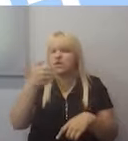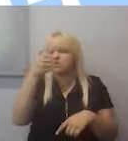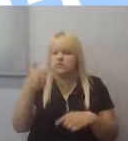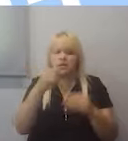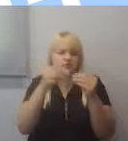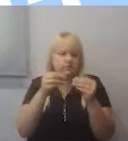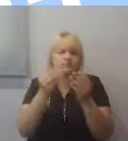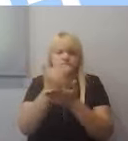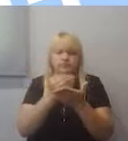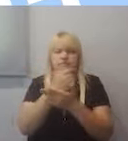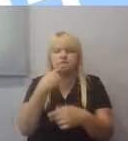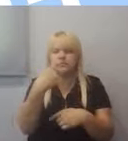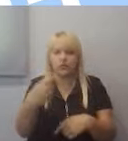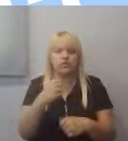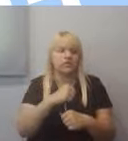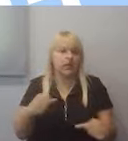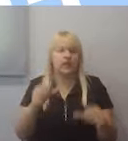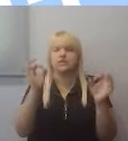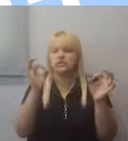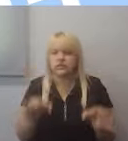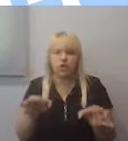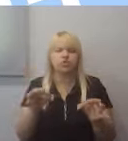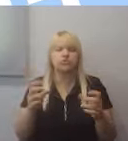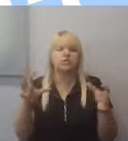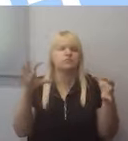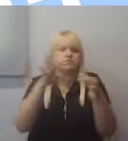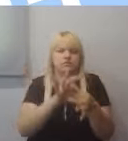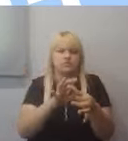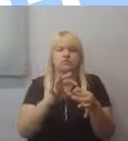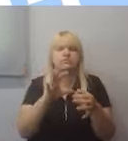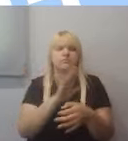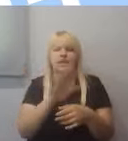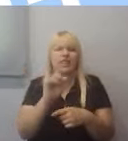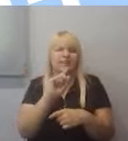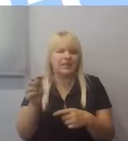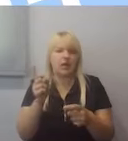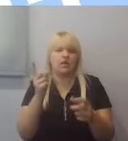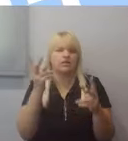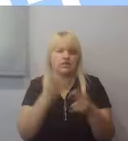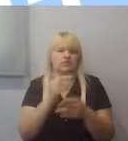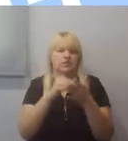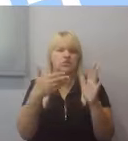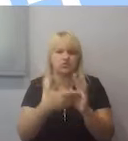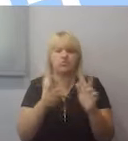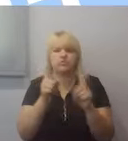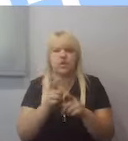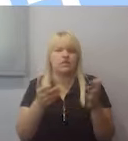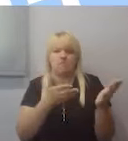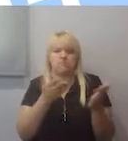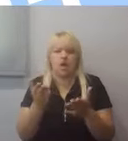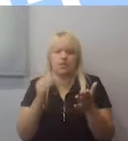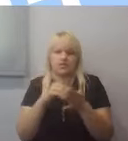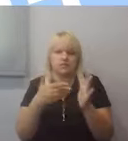dienests tiešām tiek piesaistīts ne tikai kritiskās situācijās bet jebkādās situācijās